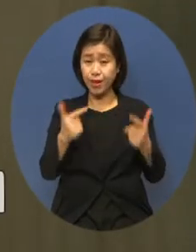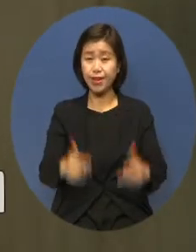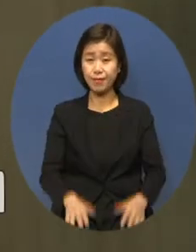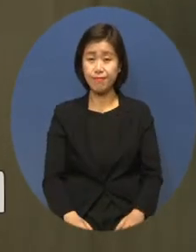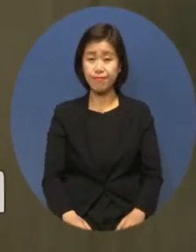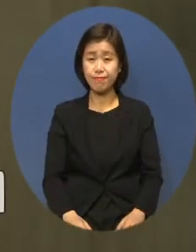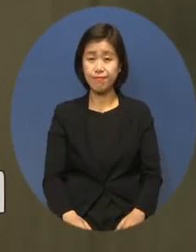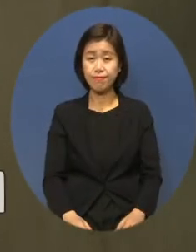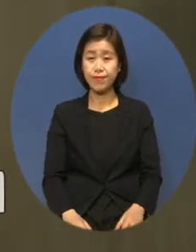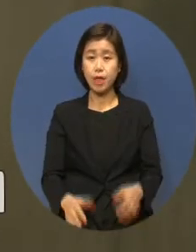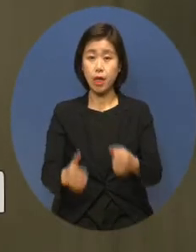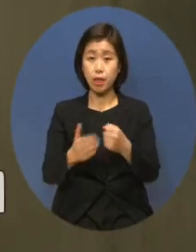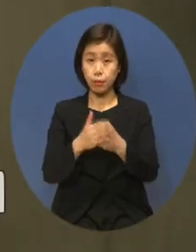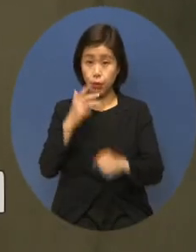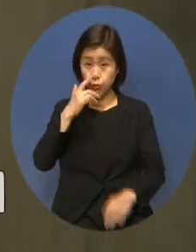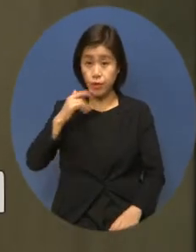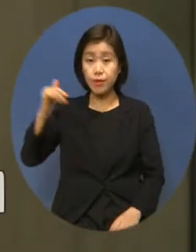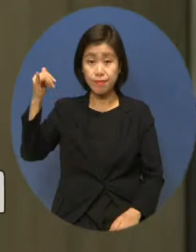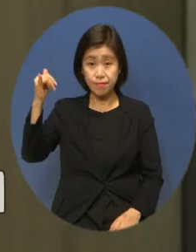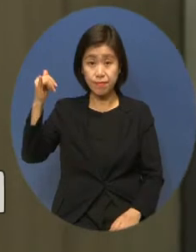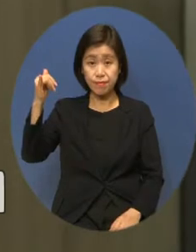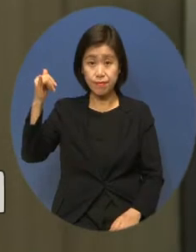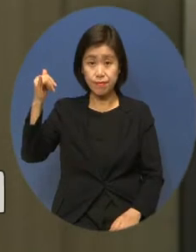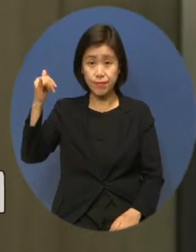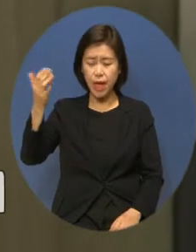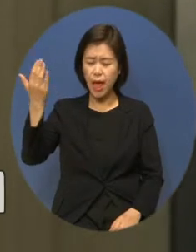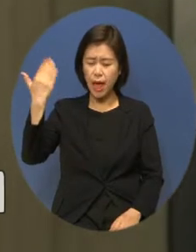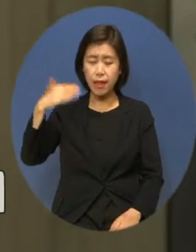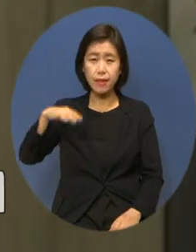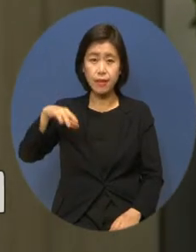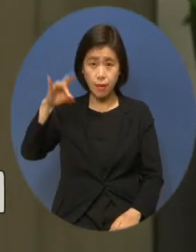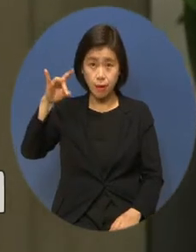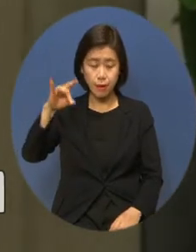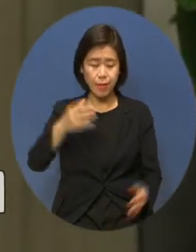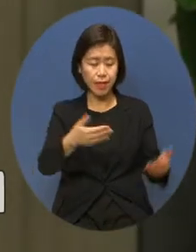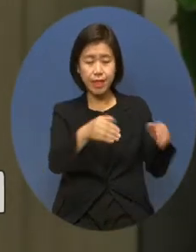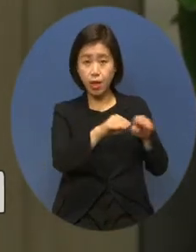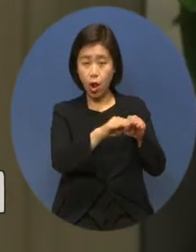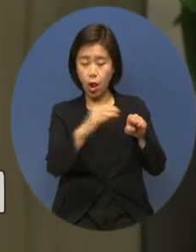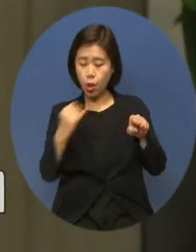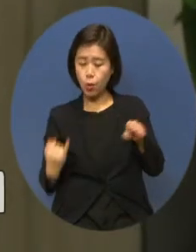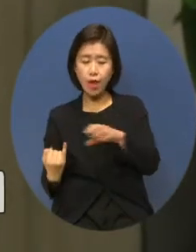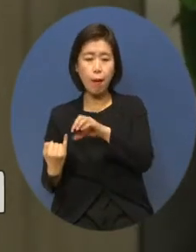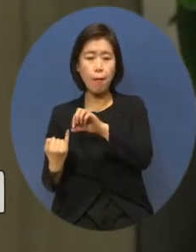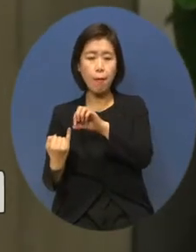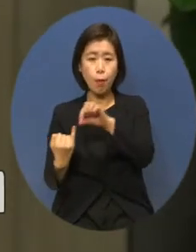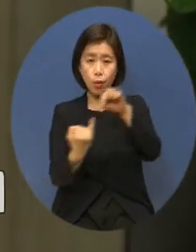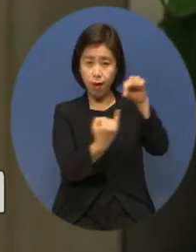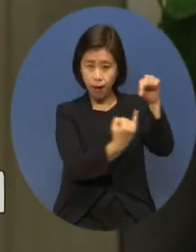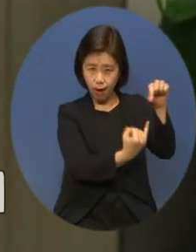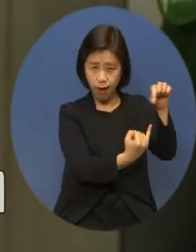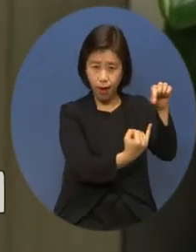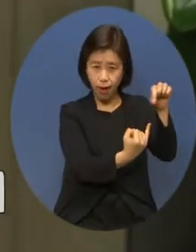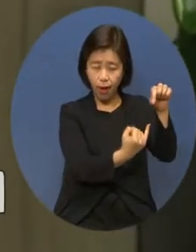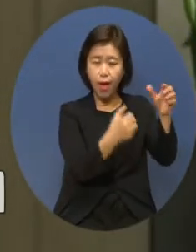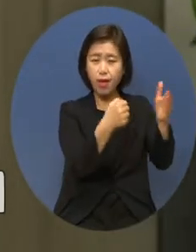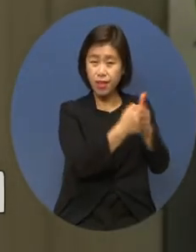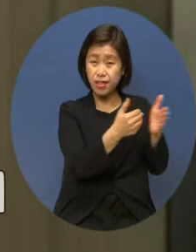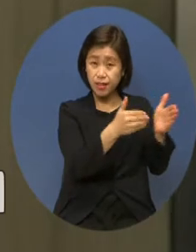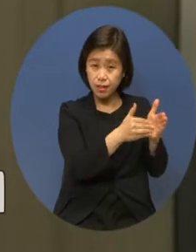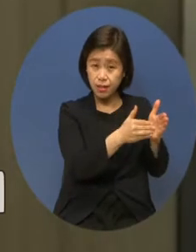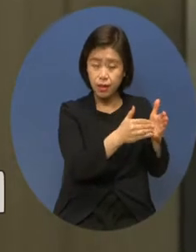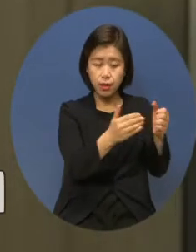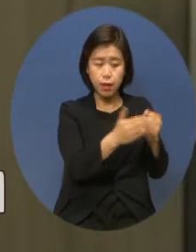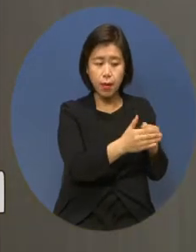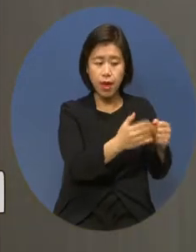이제 부모님께서도 이제 시설로 보내는 결정을 어쨌든 이제 하셨었던 과, 과거가 있기 때문에 더더욱 나와서 살아가는